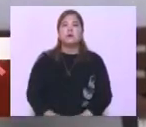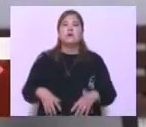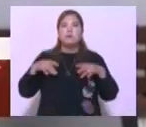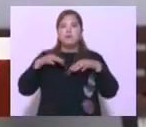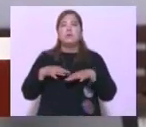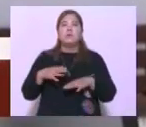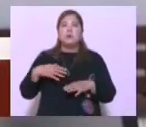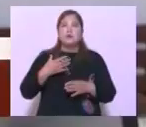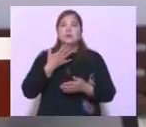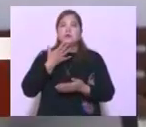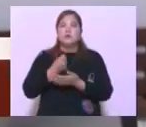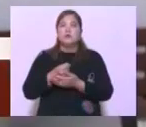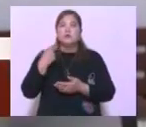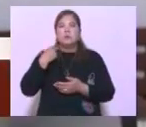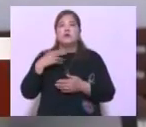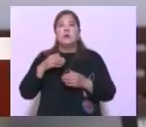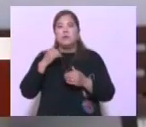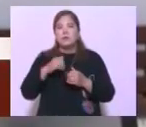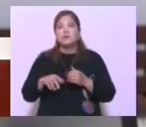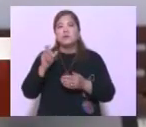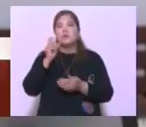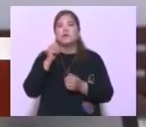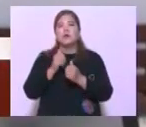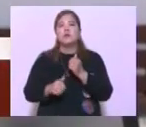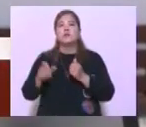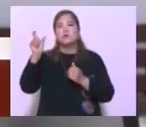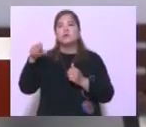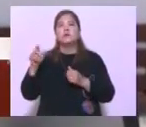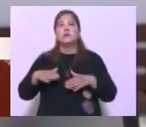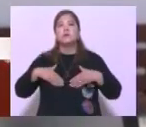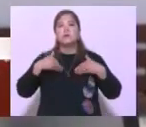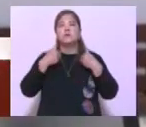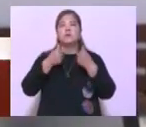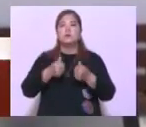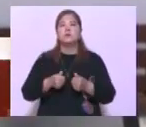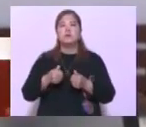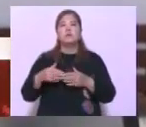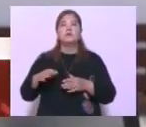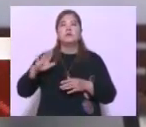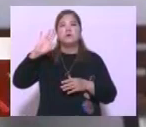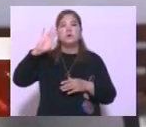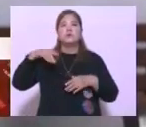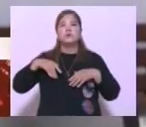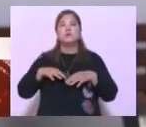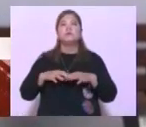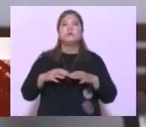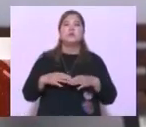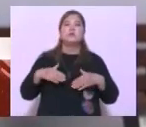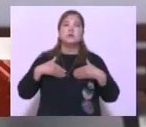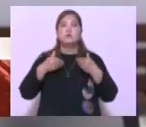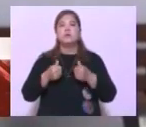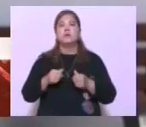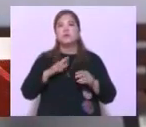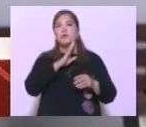Выполнить свой долг перед Родиной – это обязанность каждого гражданина. Сегодня я желаю доброго пути всем военнослужащим. Также хочу пожелать, чтобы